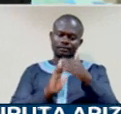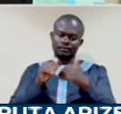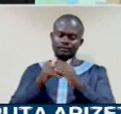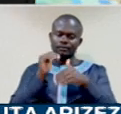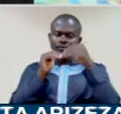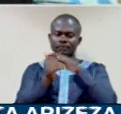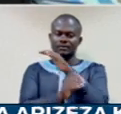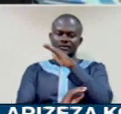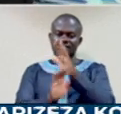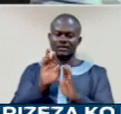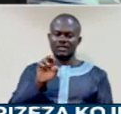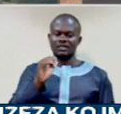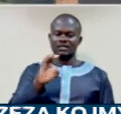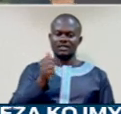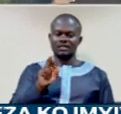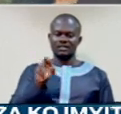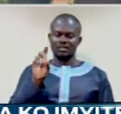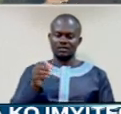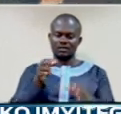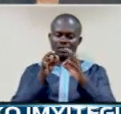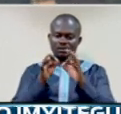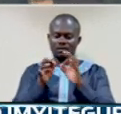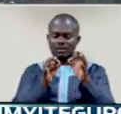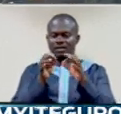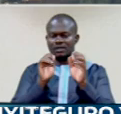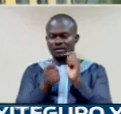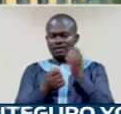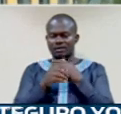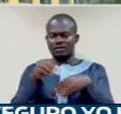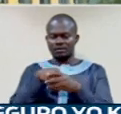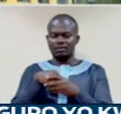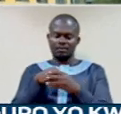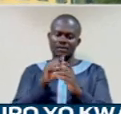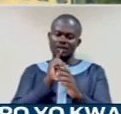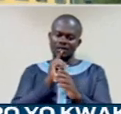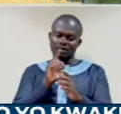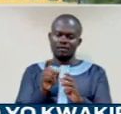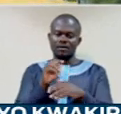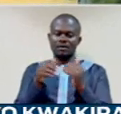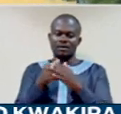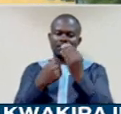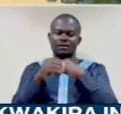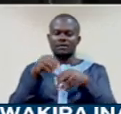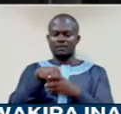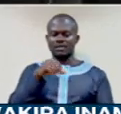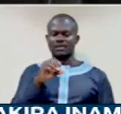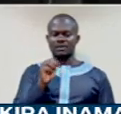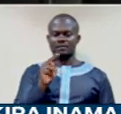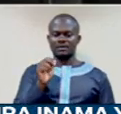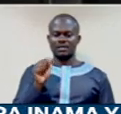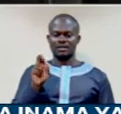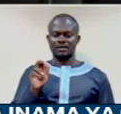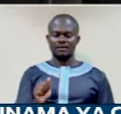rw'igihugu rw'iterambere Richard Kayibanda arasobanuza impinduka mu mabwiriza agenga kugurisha ingwate muri cyamunara.